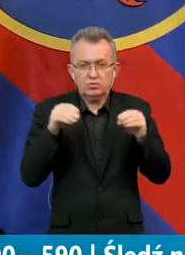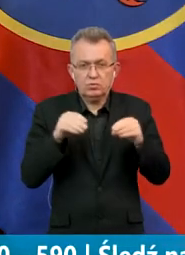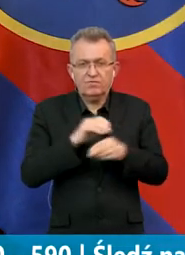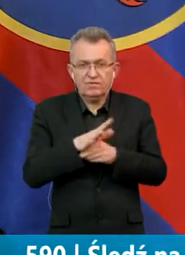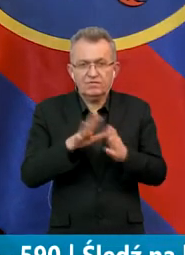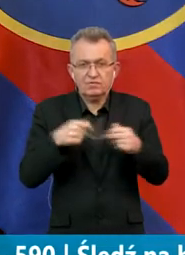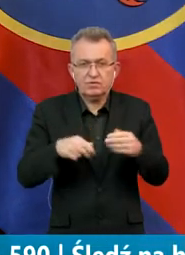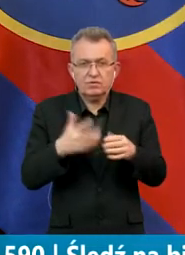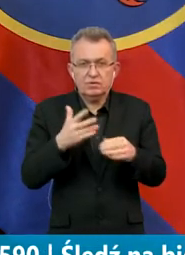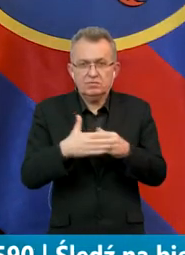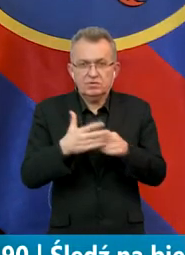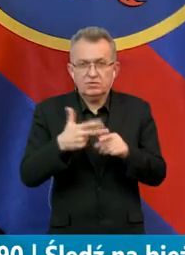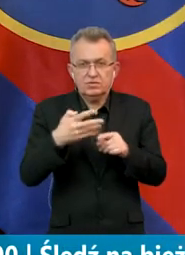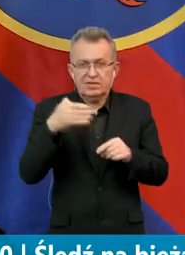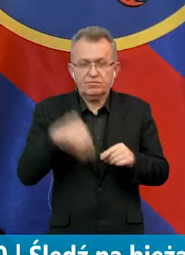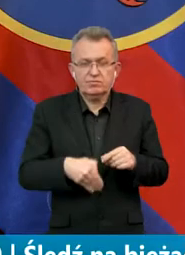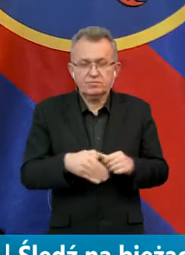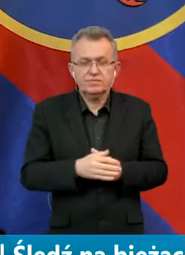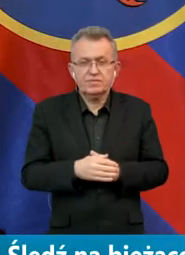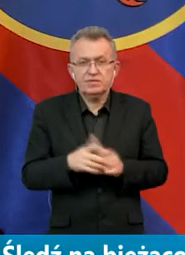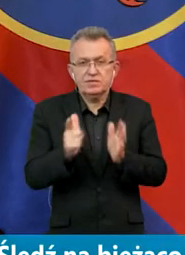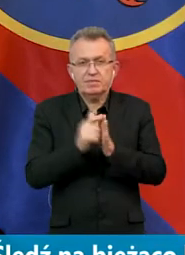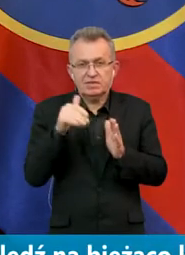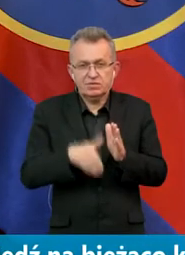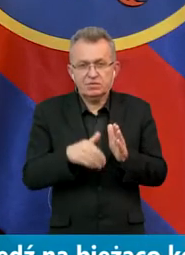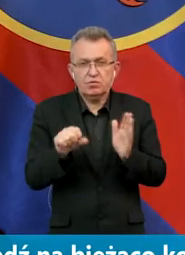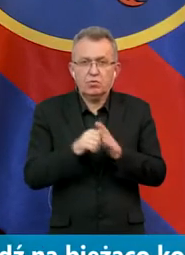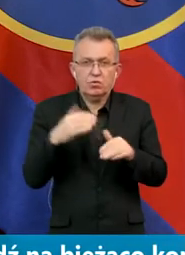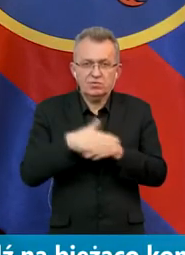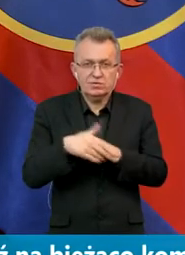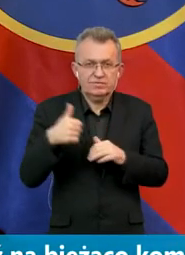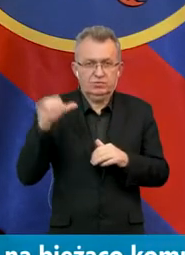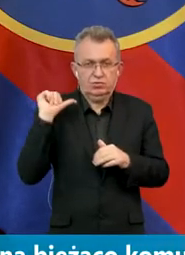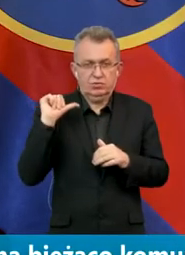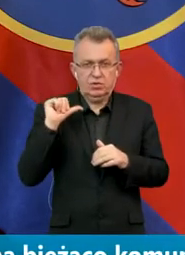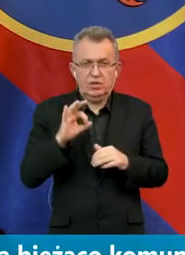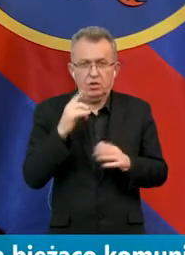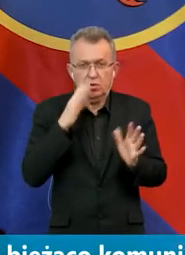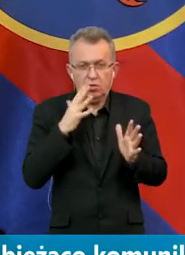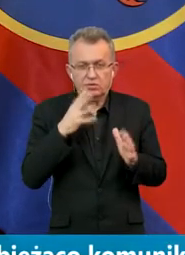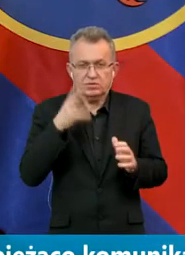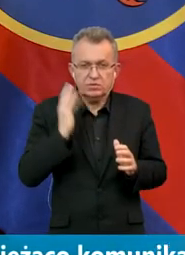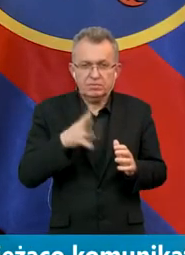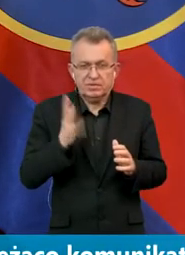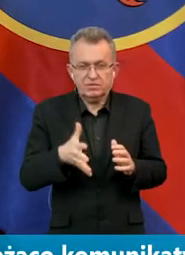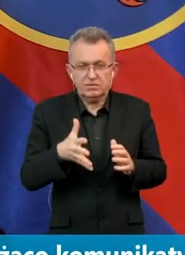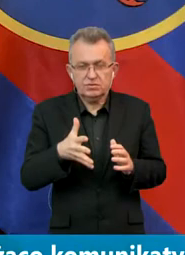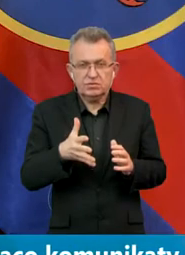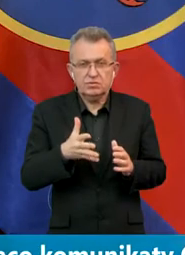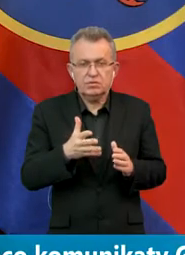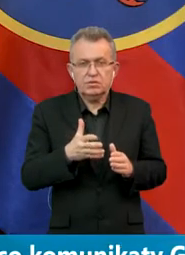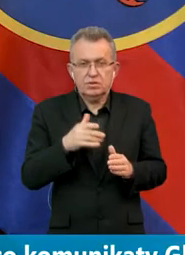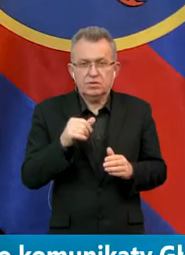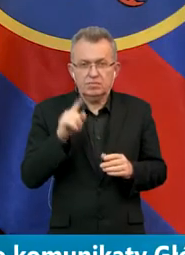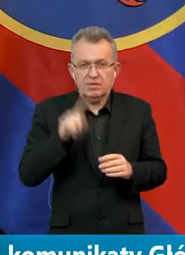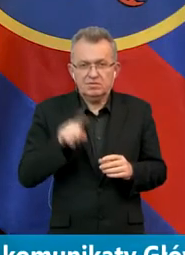w Szczecinie ponad 34 tysiące, 17 tysięcy do końca zeszłego roku i około 4-5 tysięcy